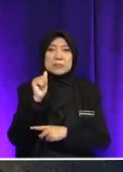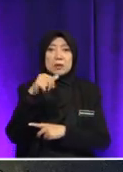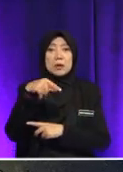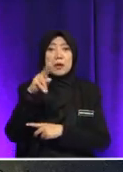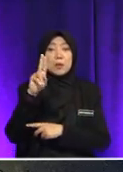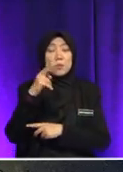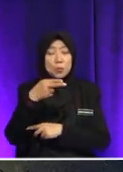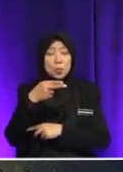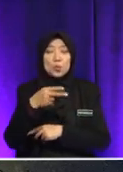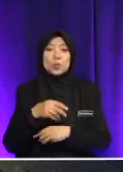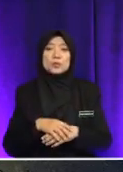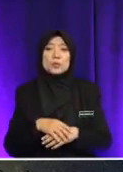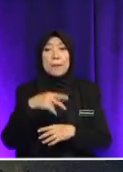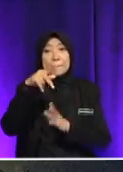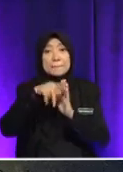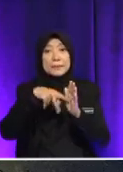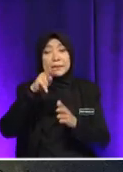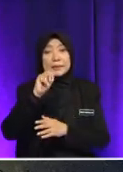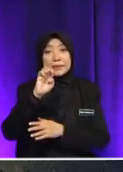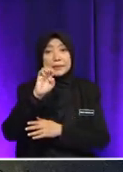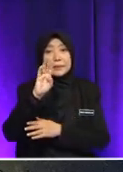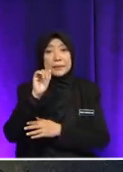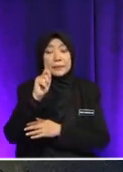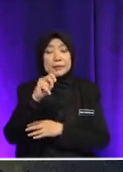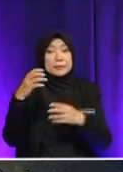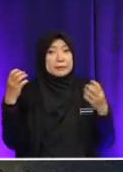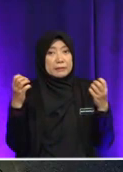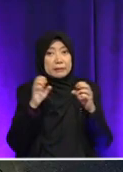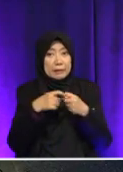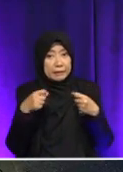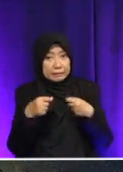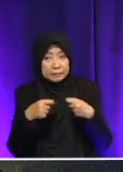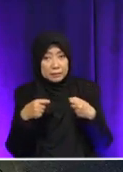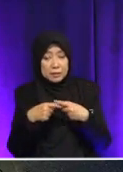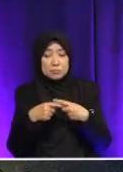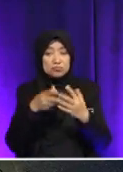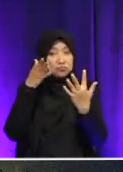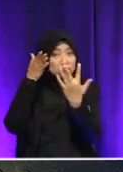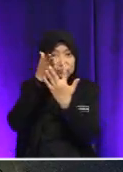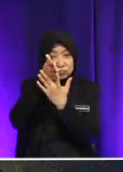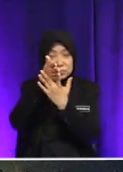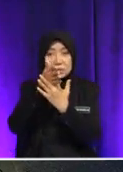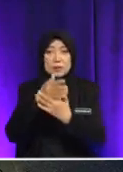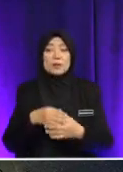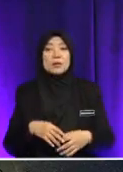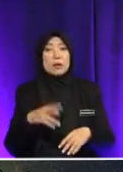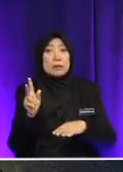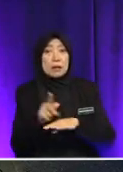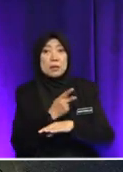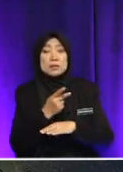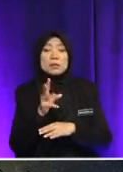penembak elektrik Lepas dulu Cina ini maksudnya kita cahaya tembus lah oke lepas sekali dan